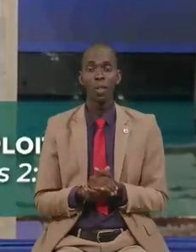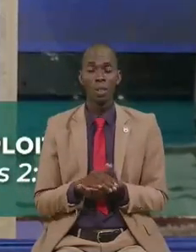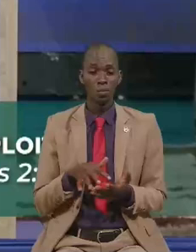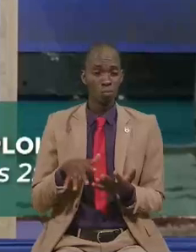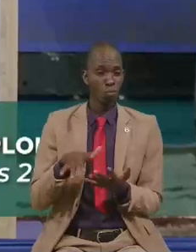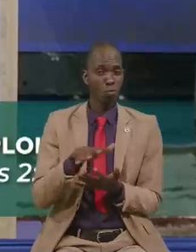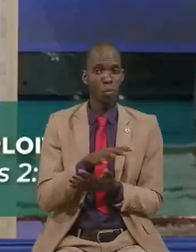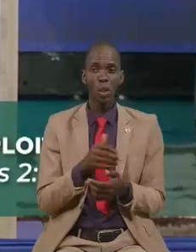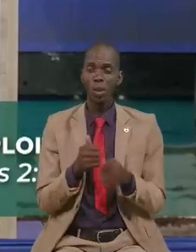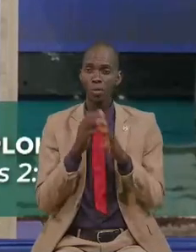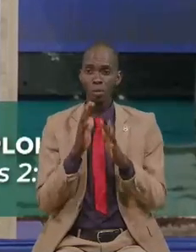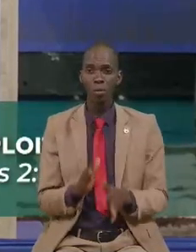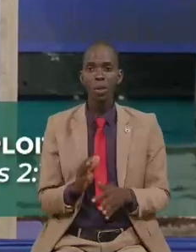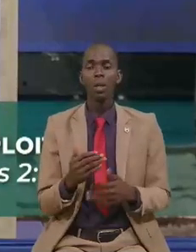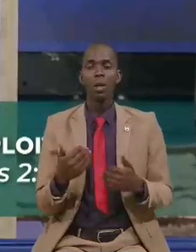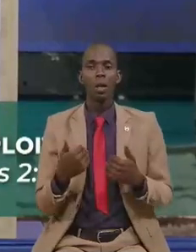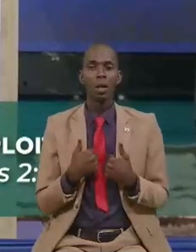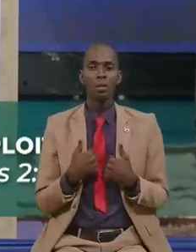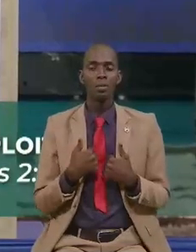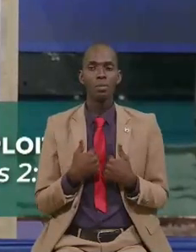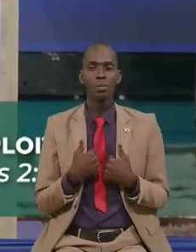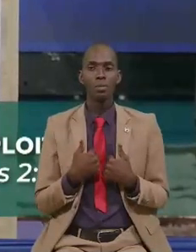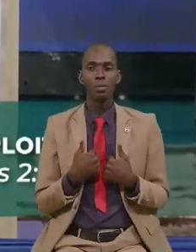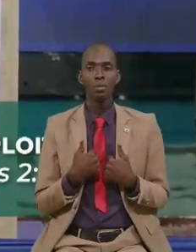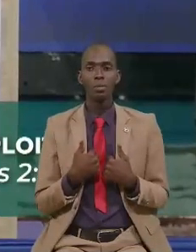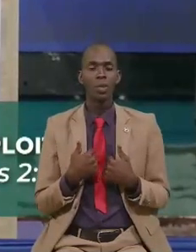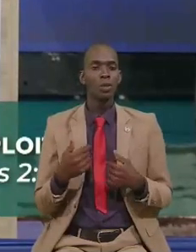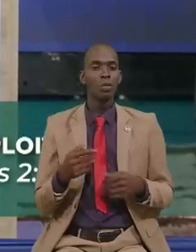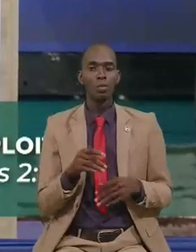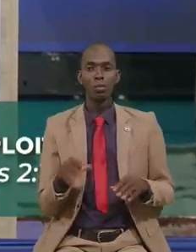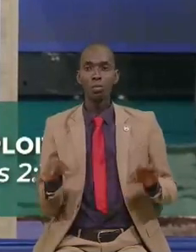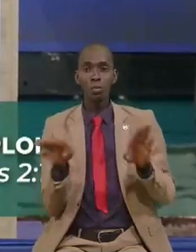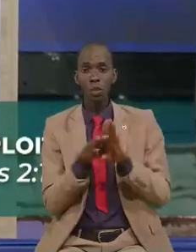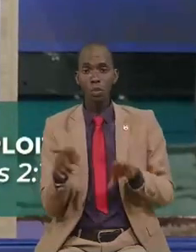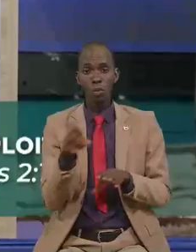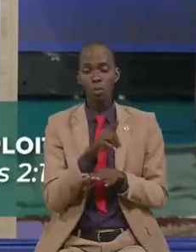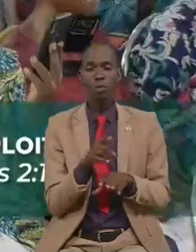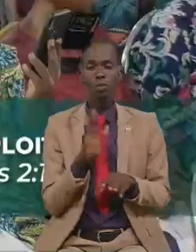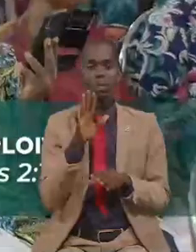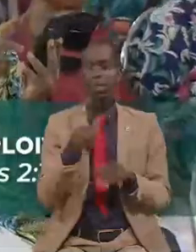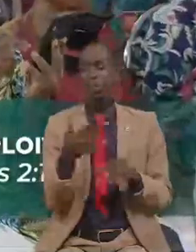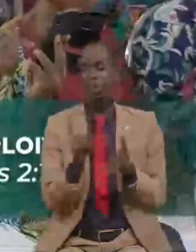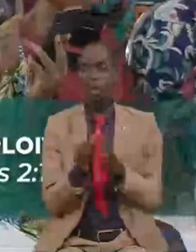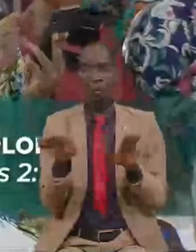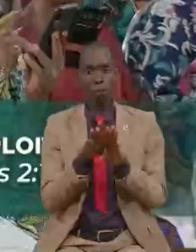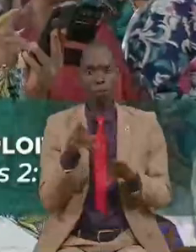apôtres étaient enfermés. Tout ce qui t'avait enfermé, la porte est ouverte.